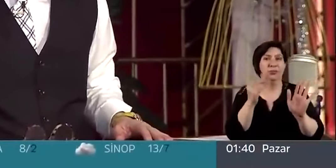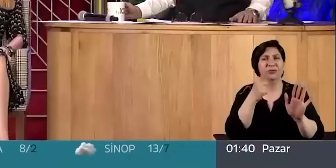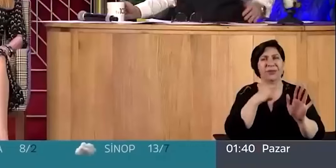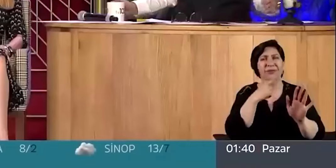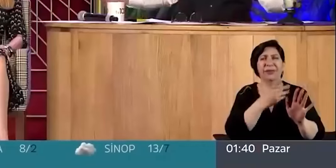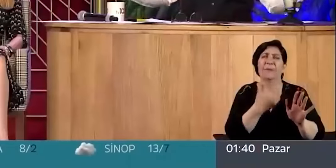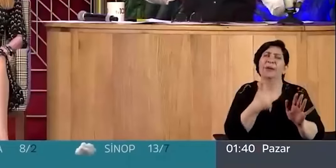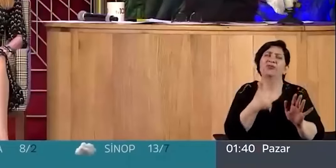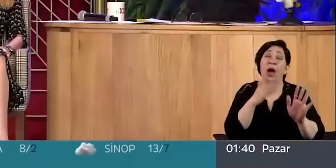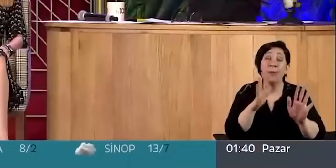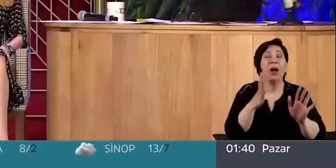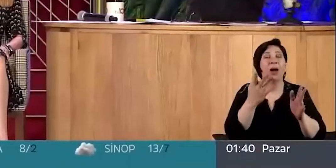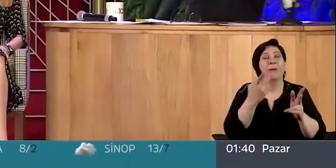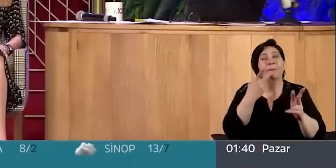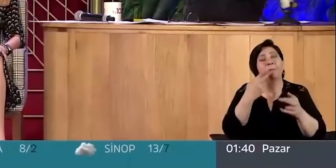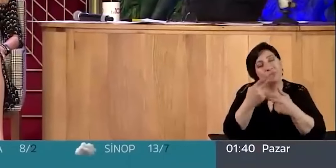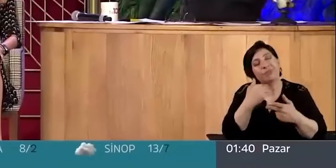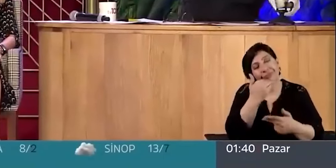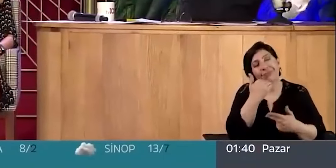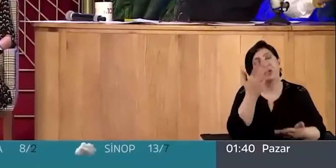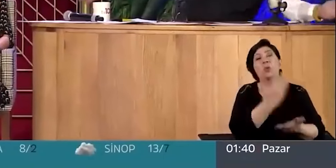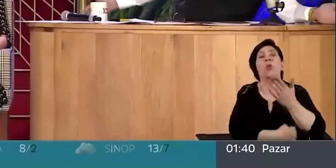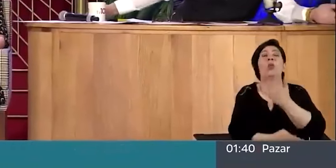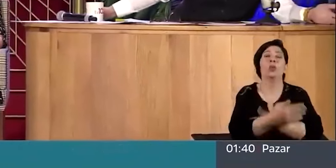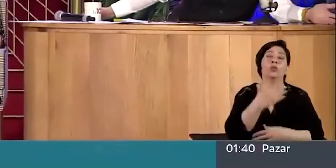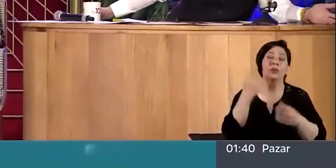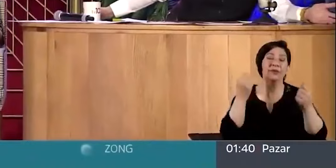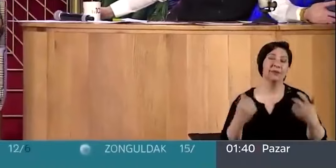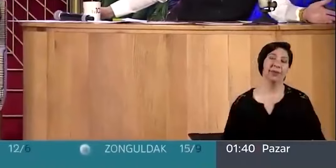ya. Çok sempatik. Ama abi bu ya. Hale gelmiş yani. Hakikaten.